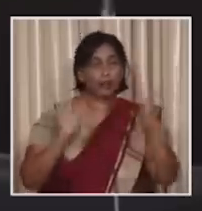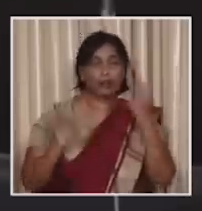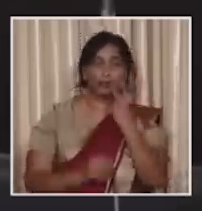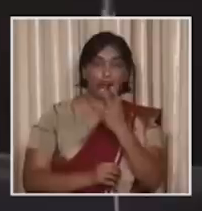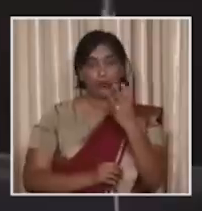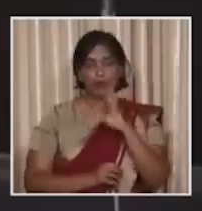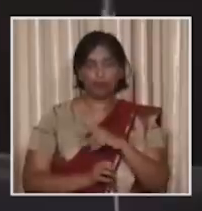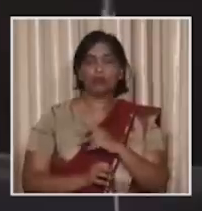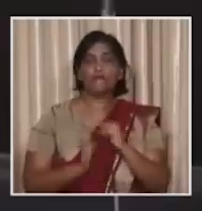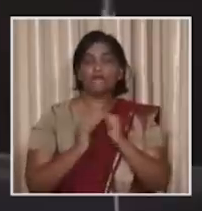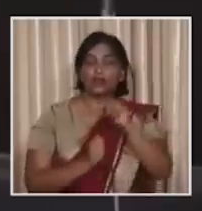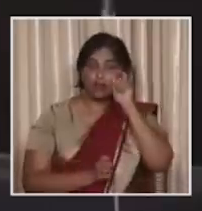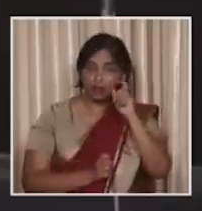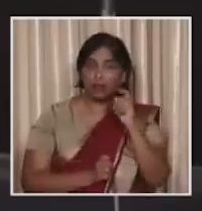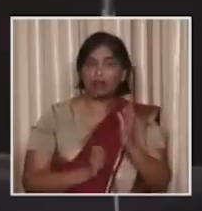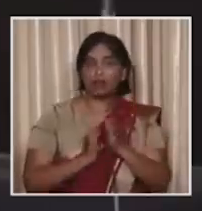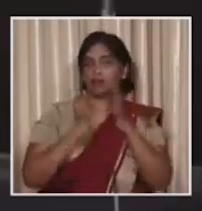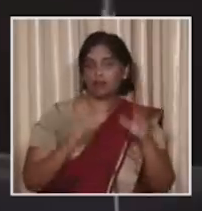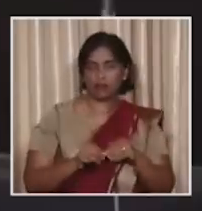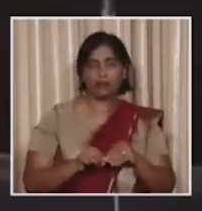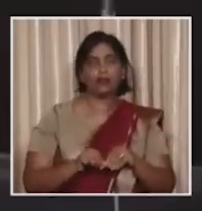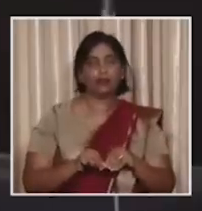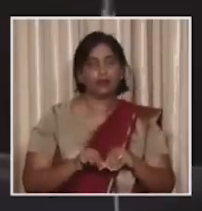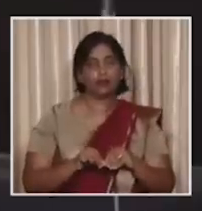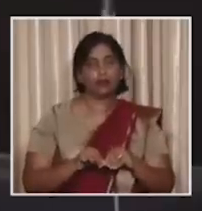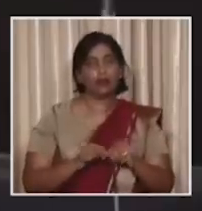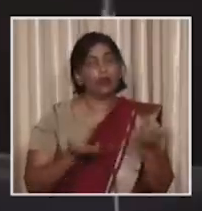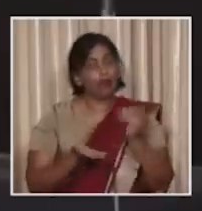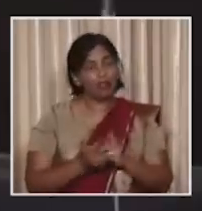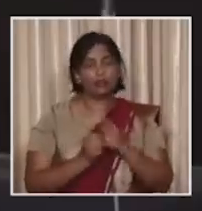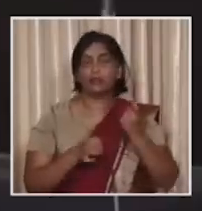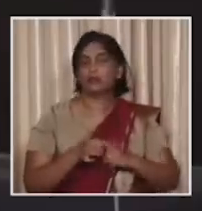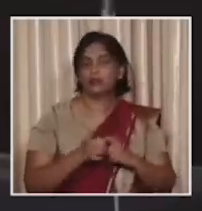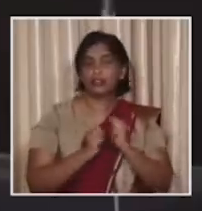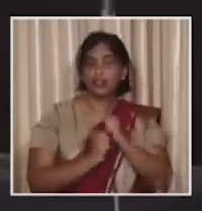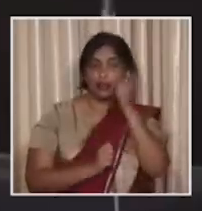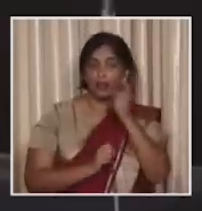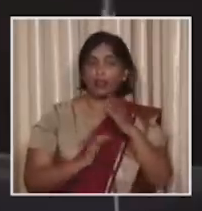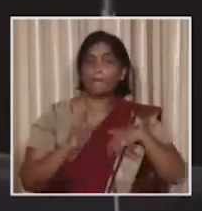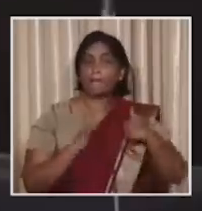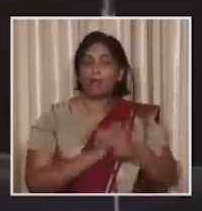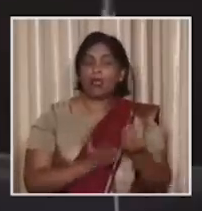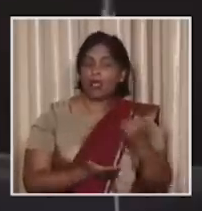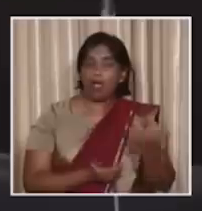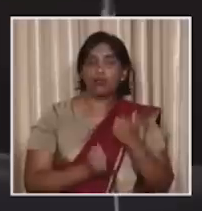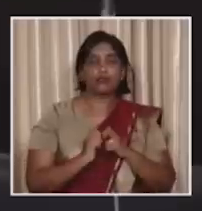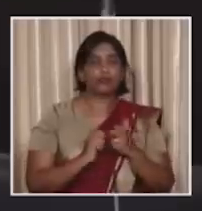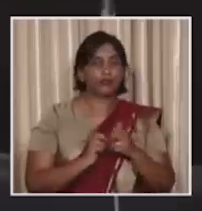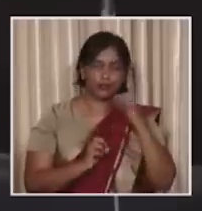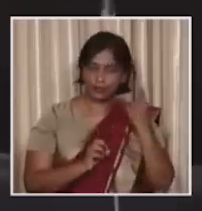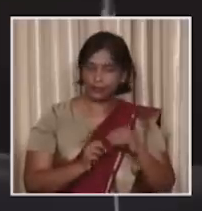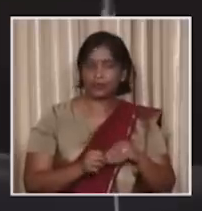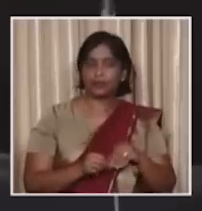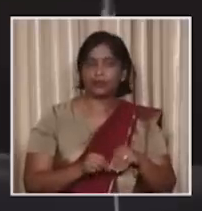වල. එතකොට වැඩ බලන කට්ටිය වැඩි වෙන. ආයි එක ප්‍රශ්නයක් වෙනවා අපට. වැඩබලන විද්‍යාර්ථීන්ගේ ප්‍රශ්නයක් අලුතෙන් මතුවෙනවා. ඒක